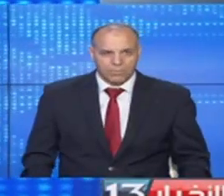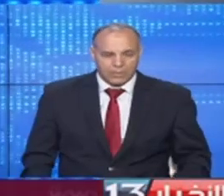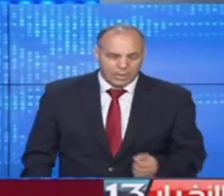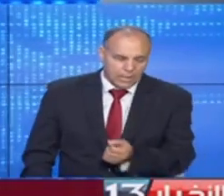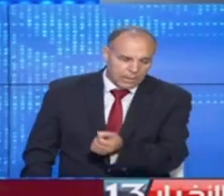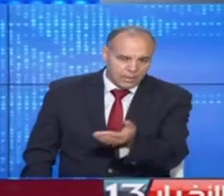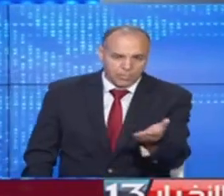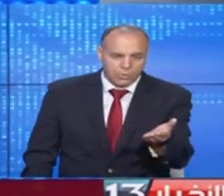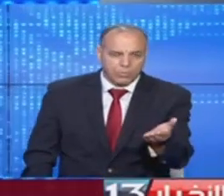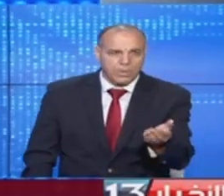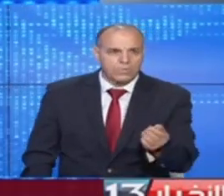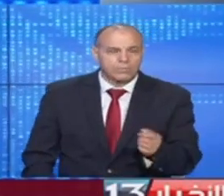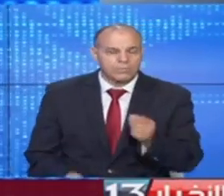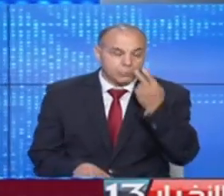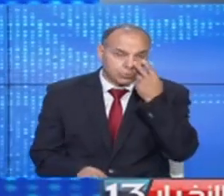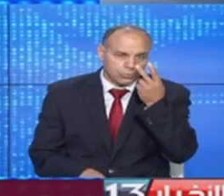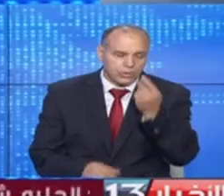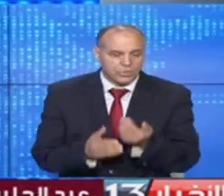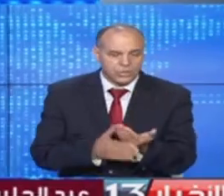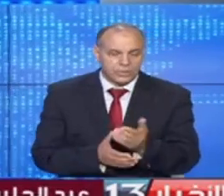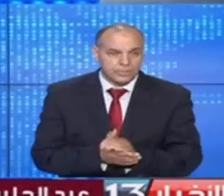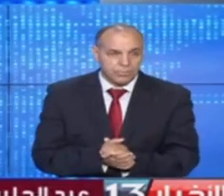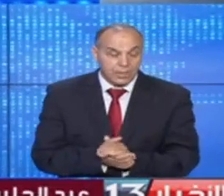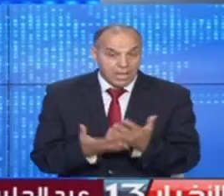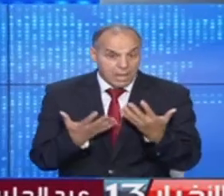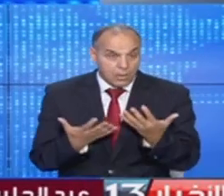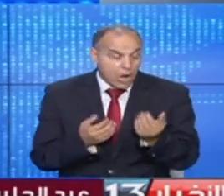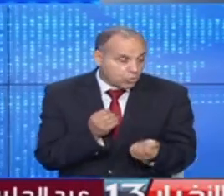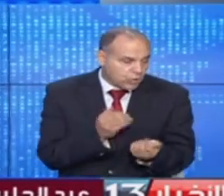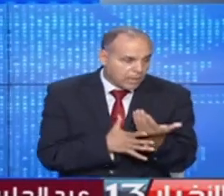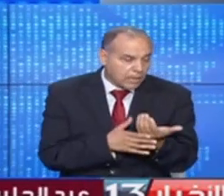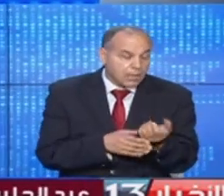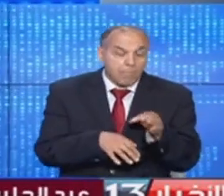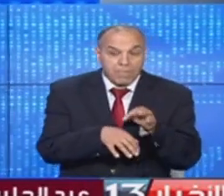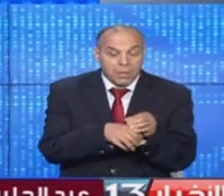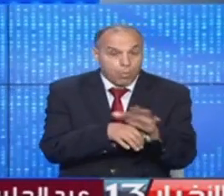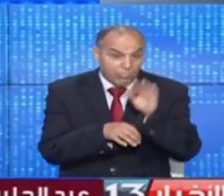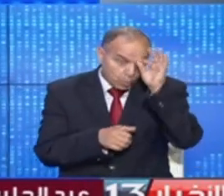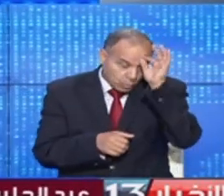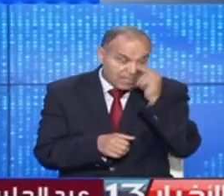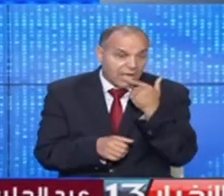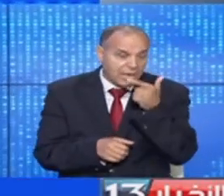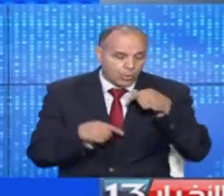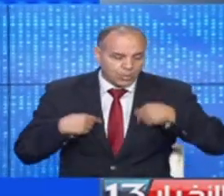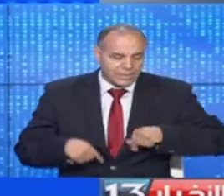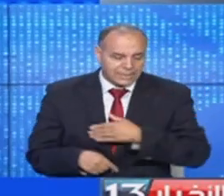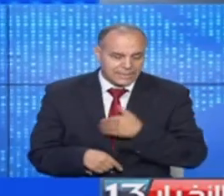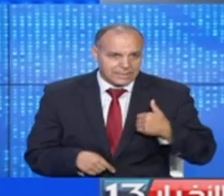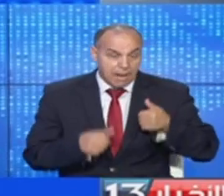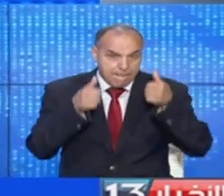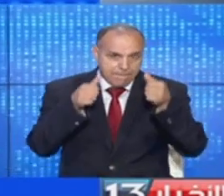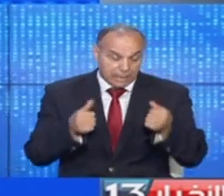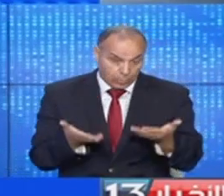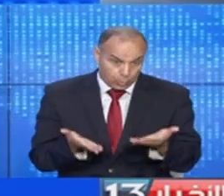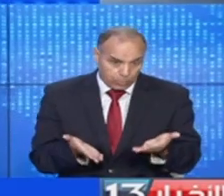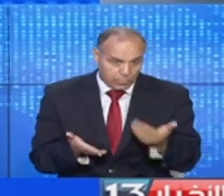اهلا بكم مشاهدينا من جديد في مستجدات الوضع الوبائي في تونس اعلنت وزاره الصحه في بلغنا